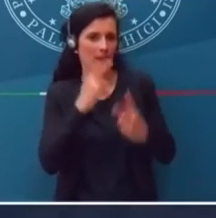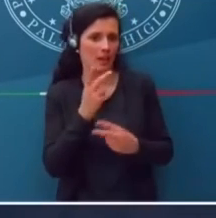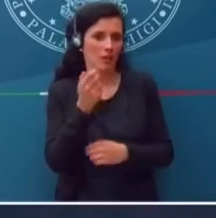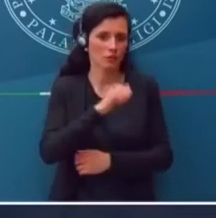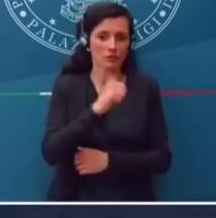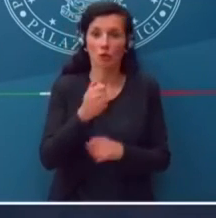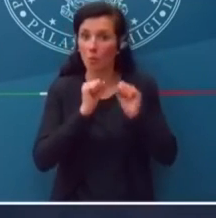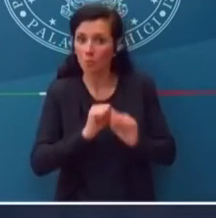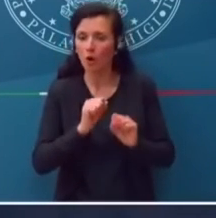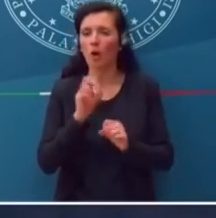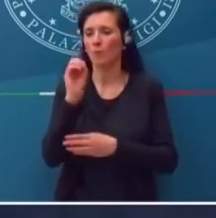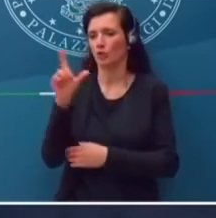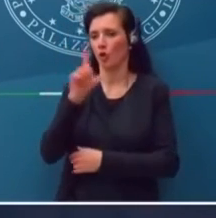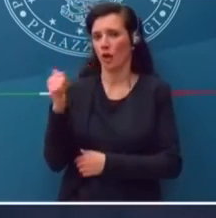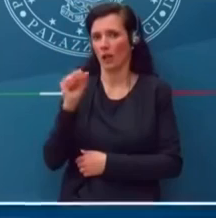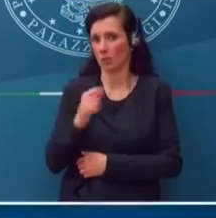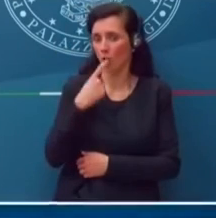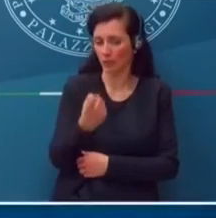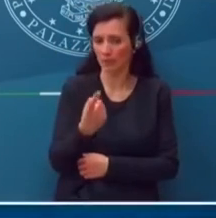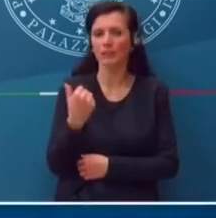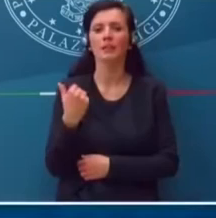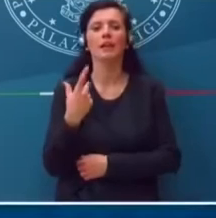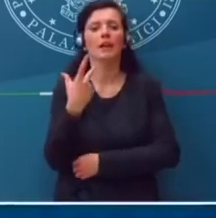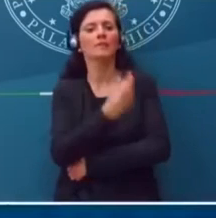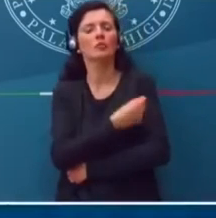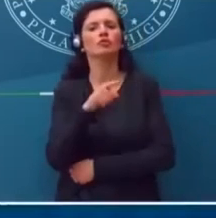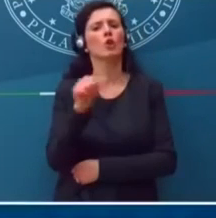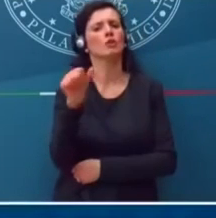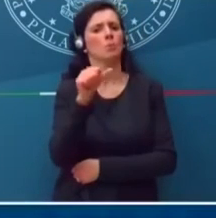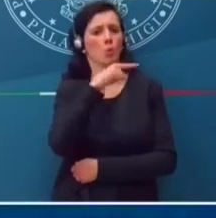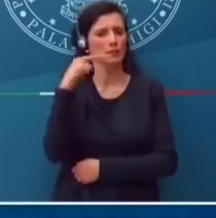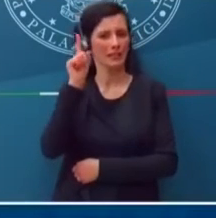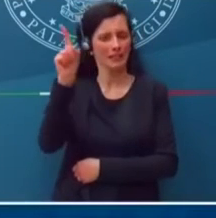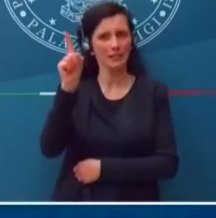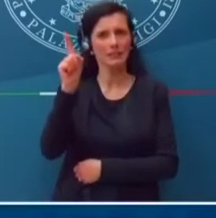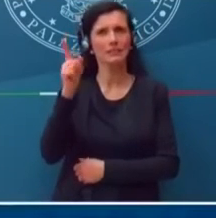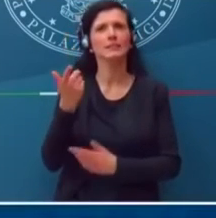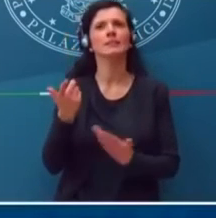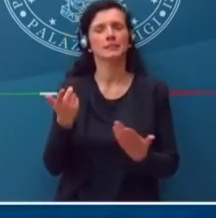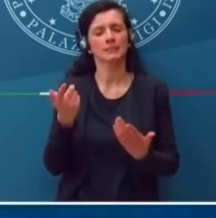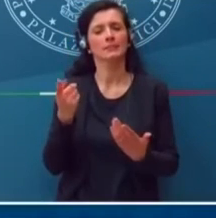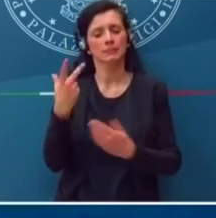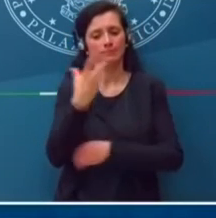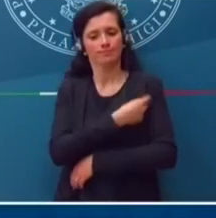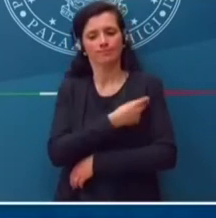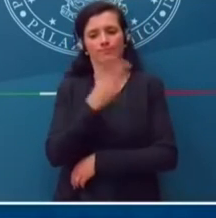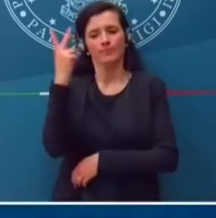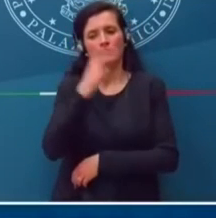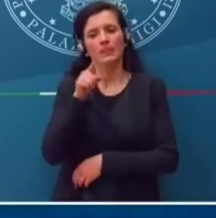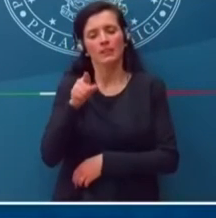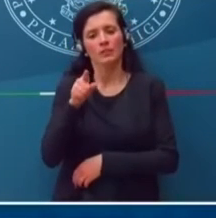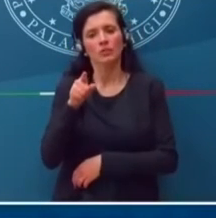lo saprà, è vedere se lo Sputnik è un vaccino che si presta ad essere adattato